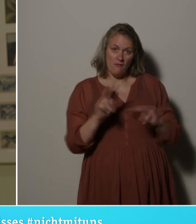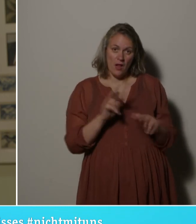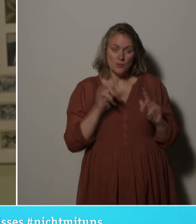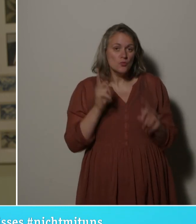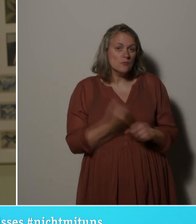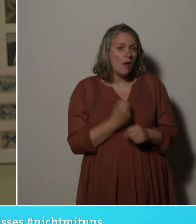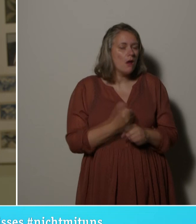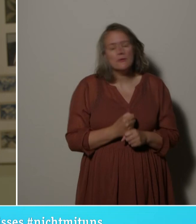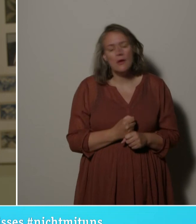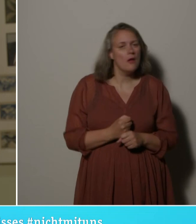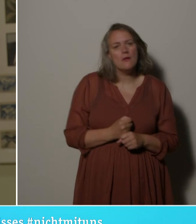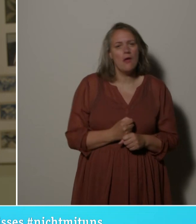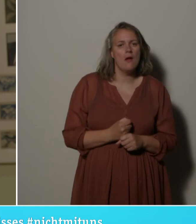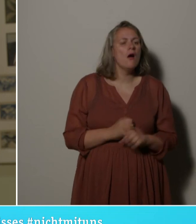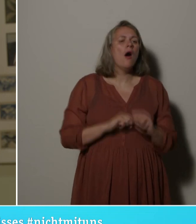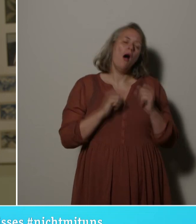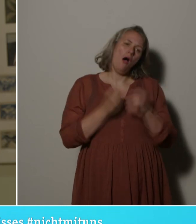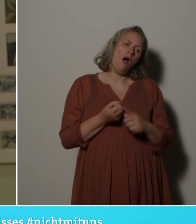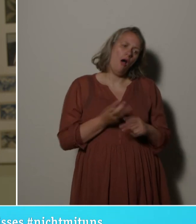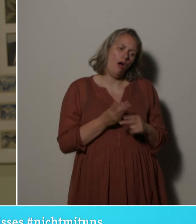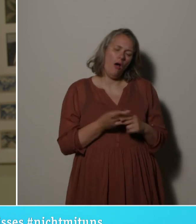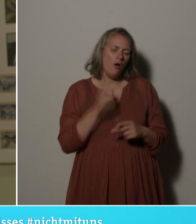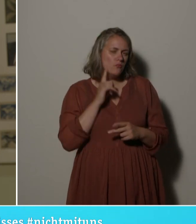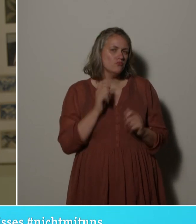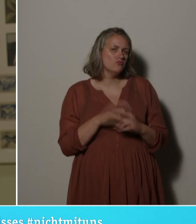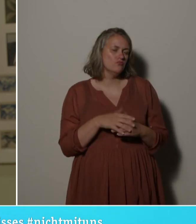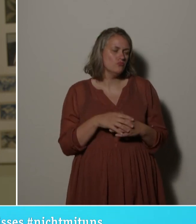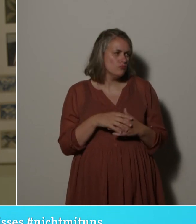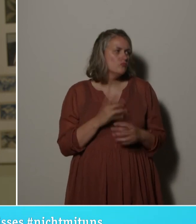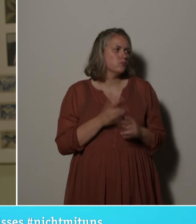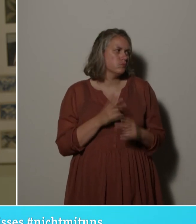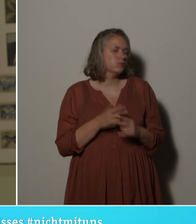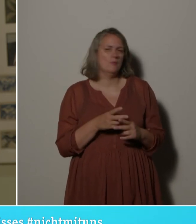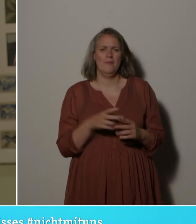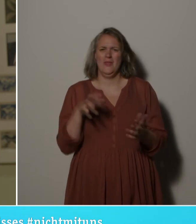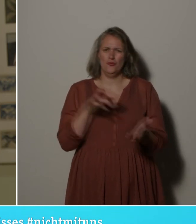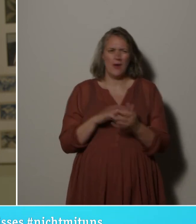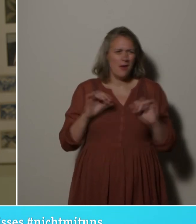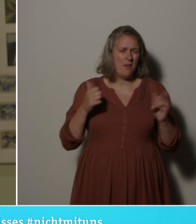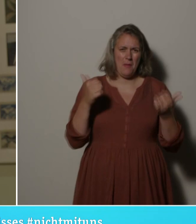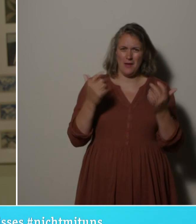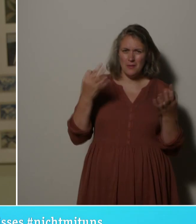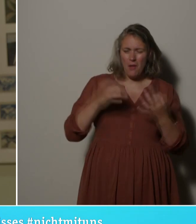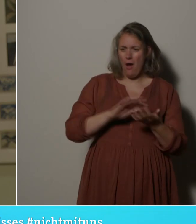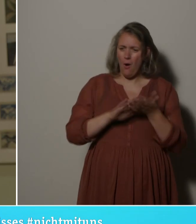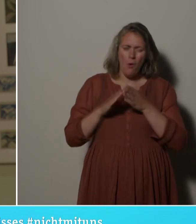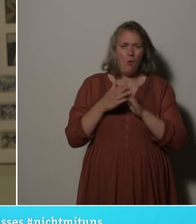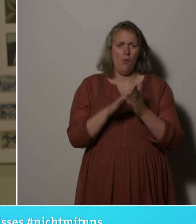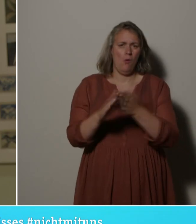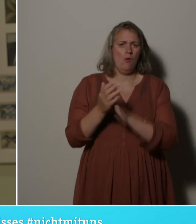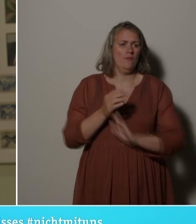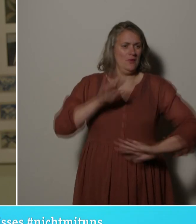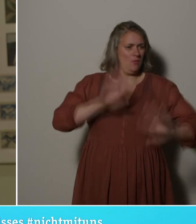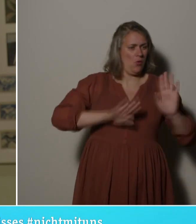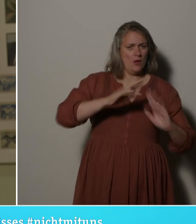soll, indem man sich auf seine Institutionen und Denkweisen ausruhen kann, bis man 100 ist. Die Stadt ist ein lebendiger Ort, der demokratisch gestaltet gehört,